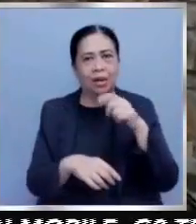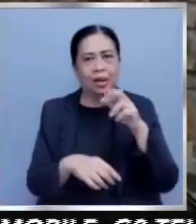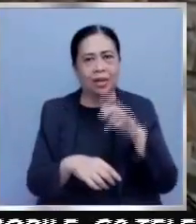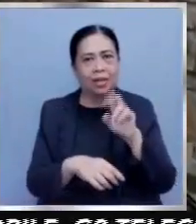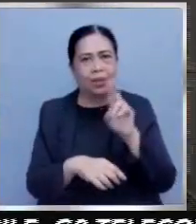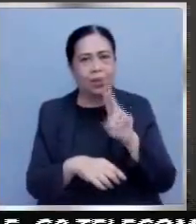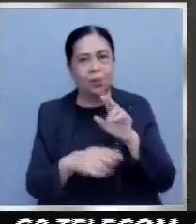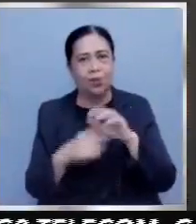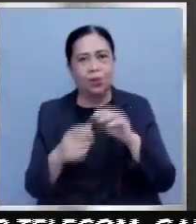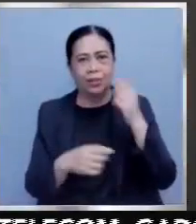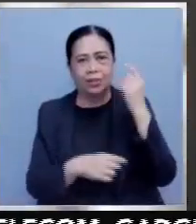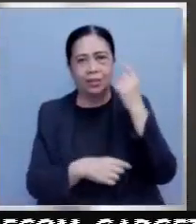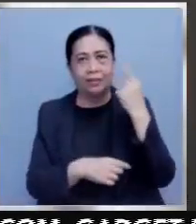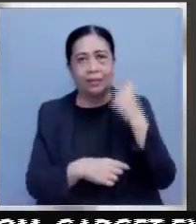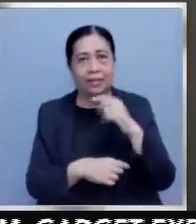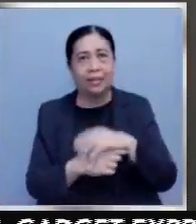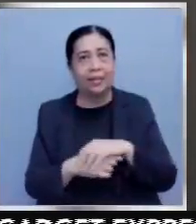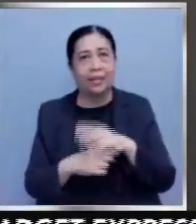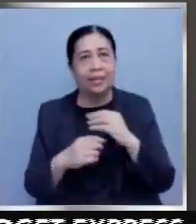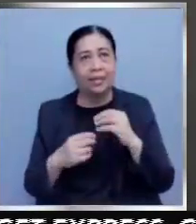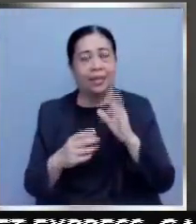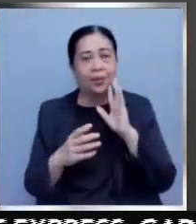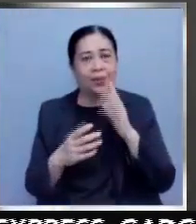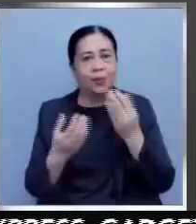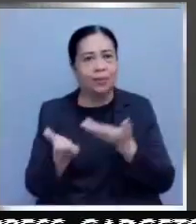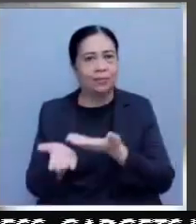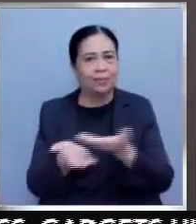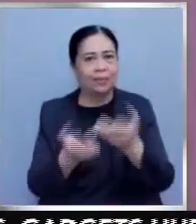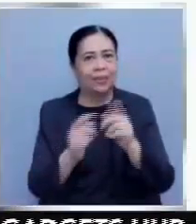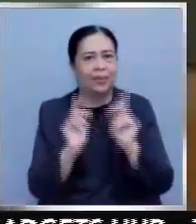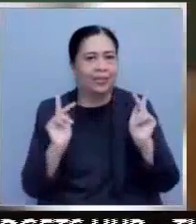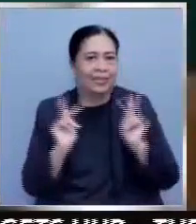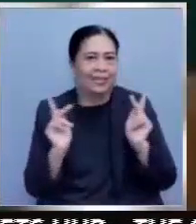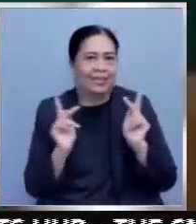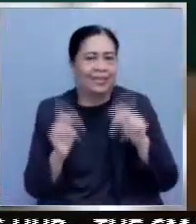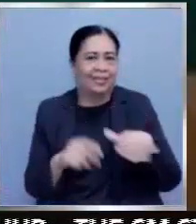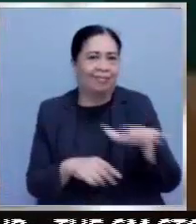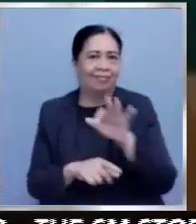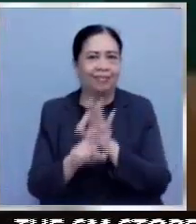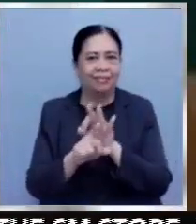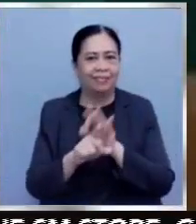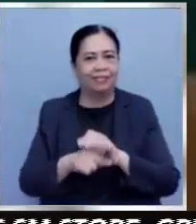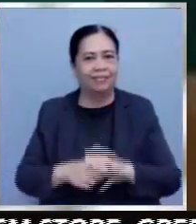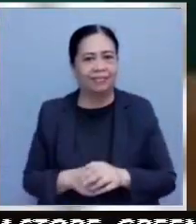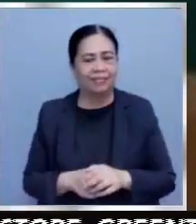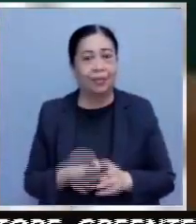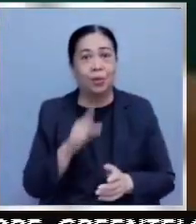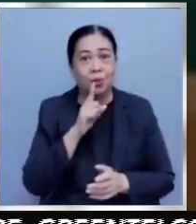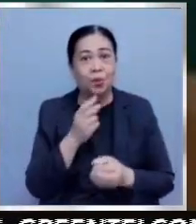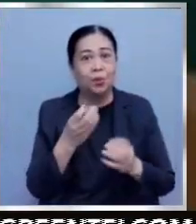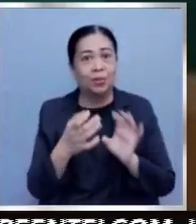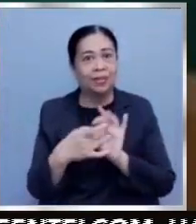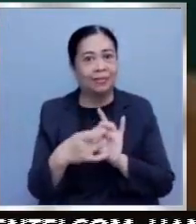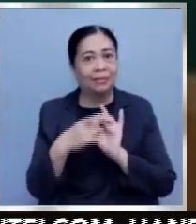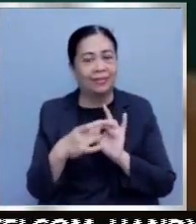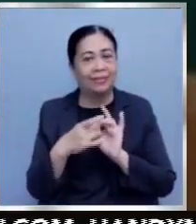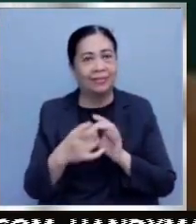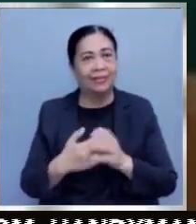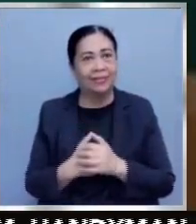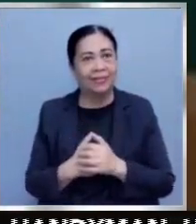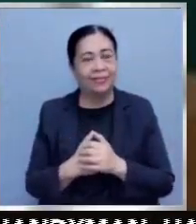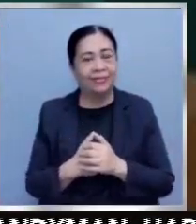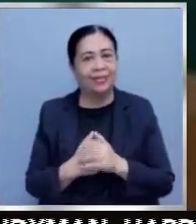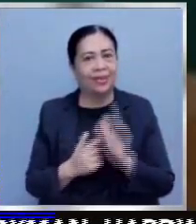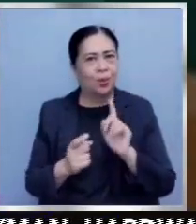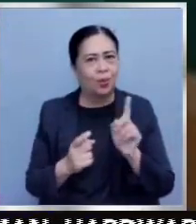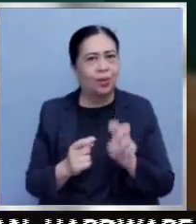at Michael Seeger na maghahatid din ng kilig sa fans. For sure, maraming makaka-relate kay Sue and sa magiging journey